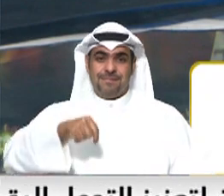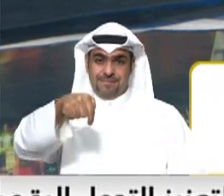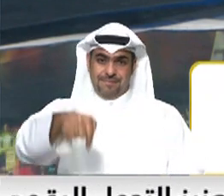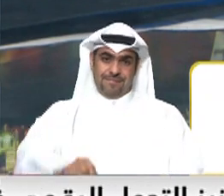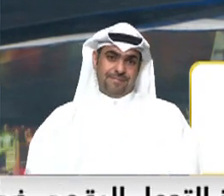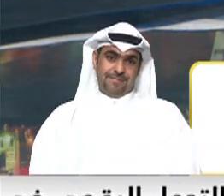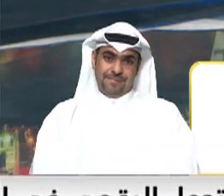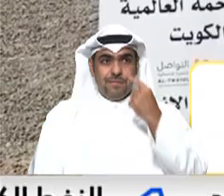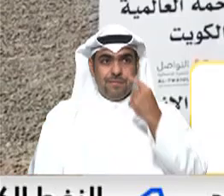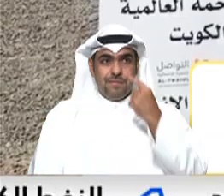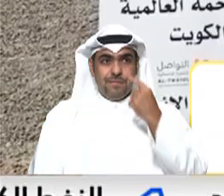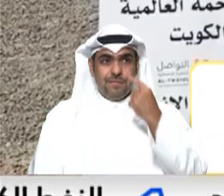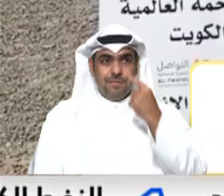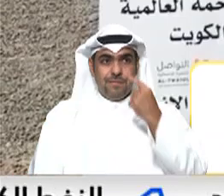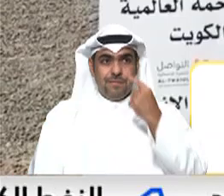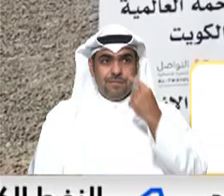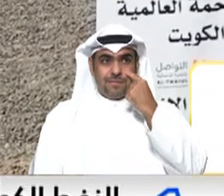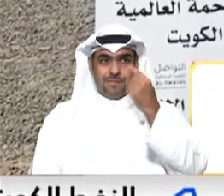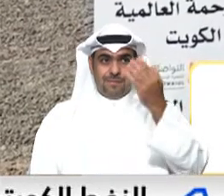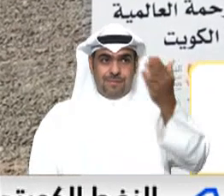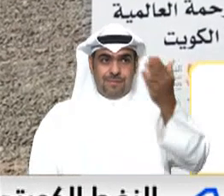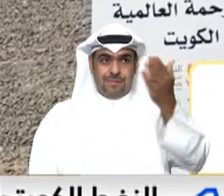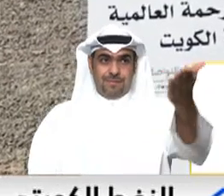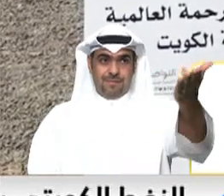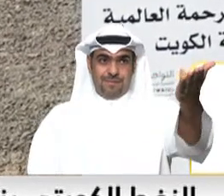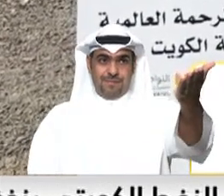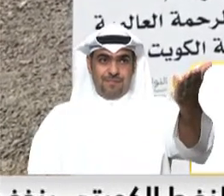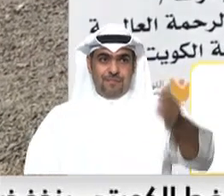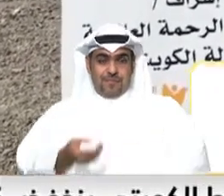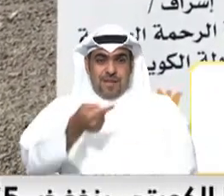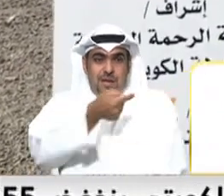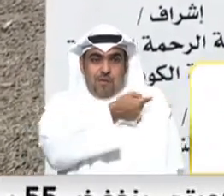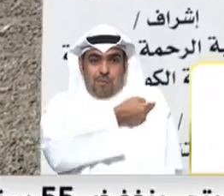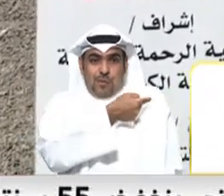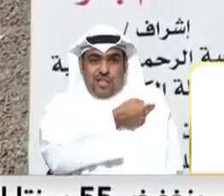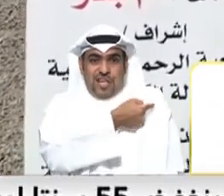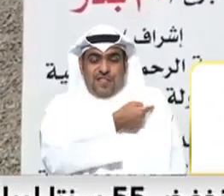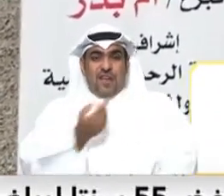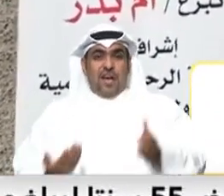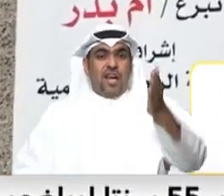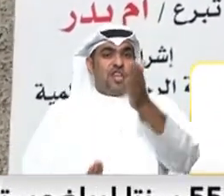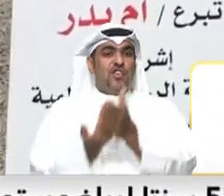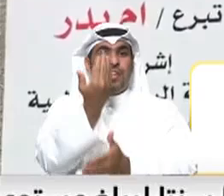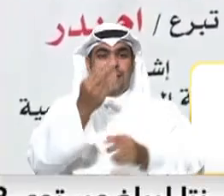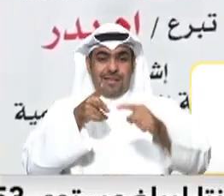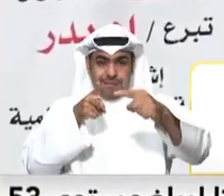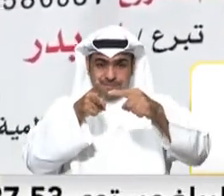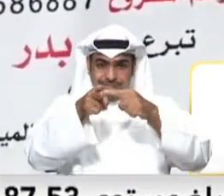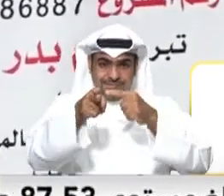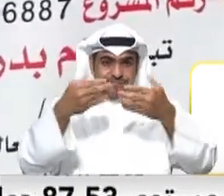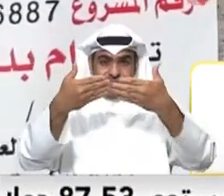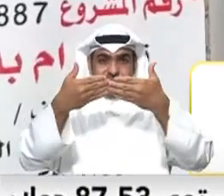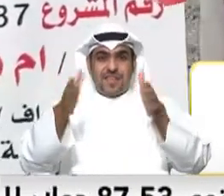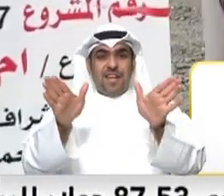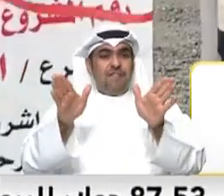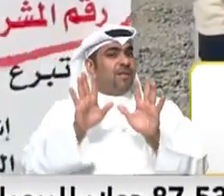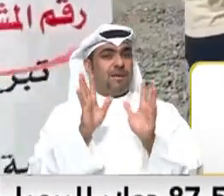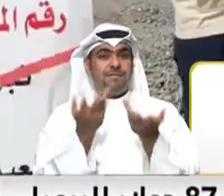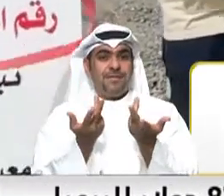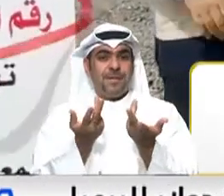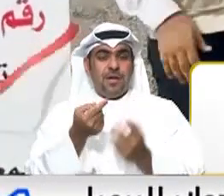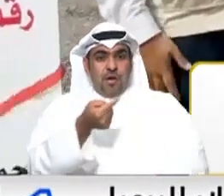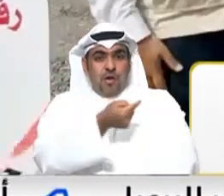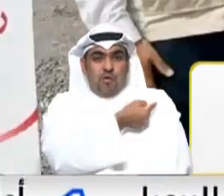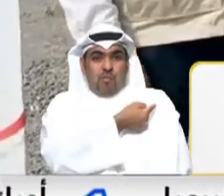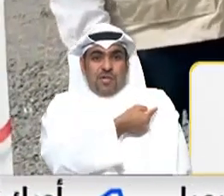الإنسانية. ضمن حملة الكويت بجانبكم، فقد دشنت دولة الكويت افتتاح مركز الشفاء